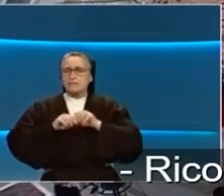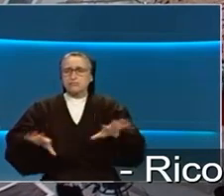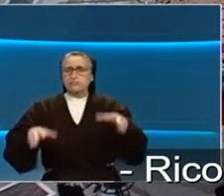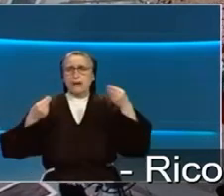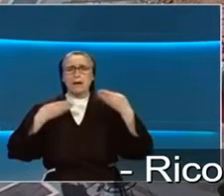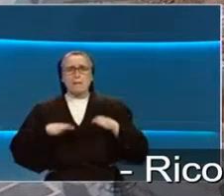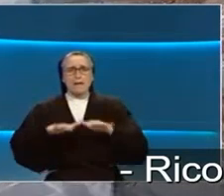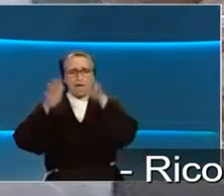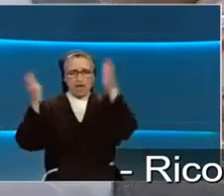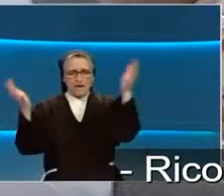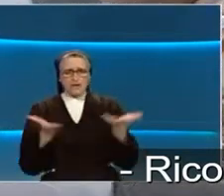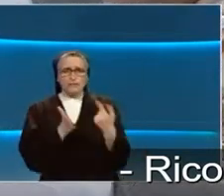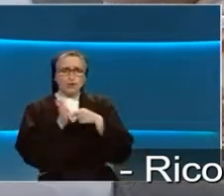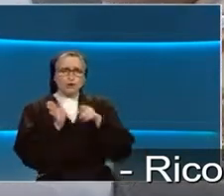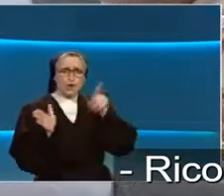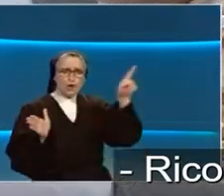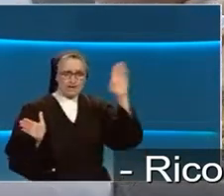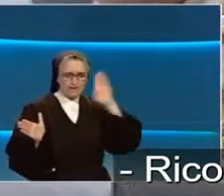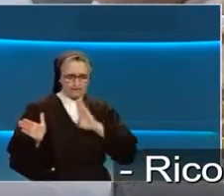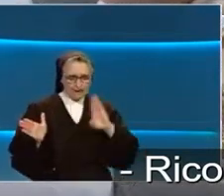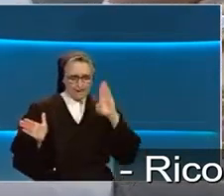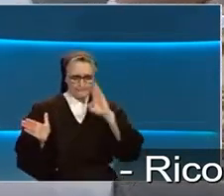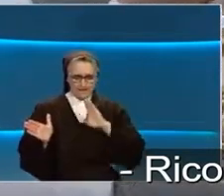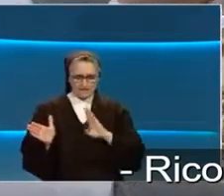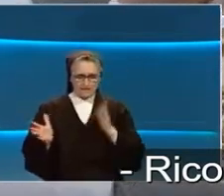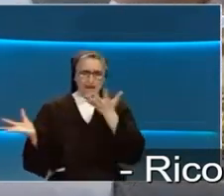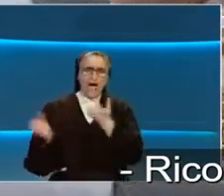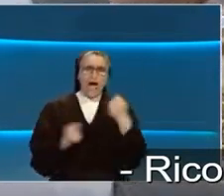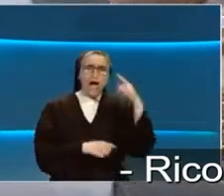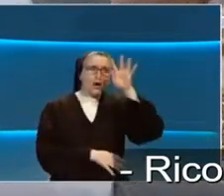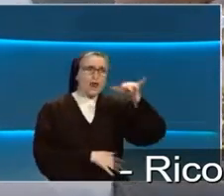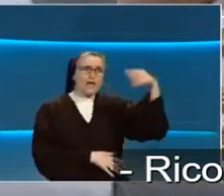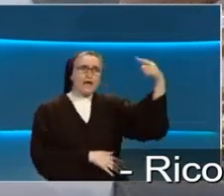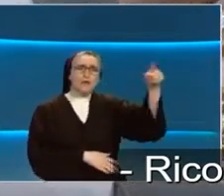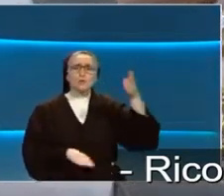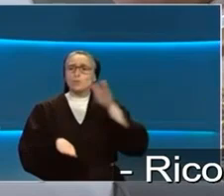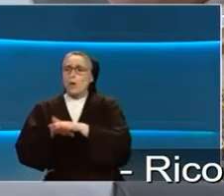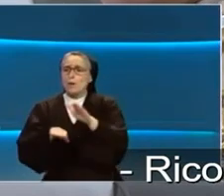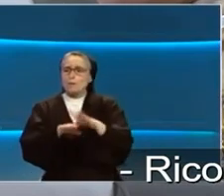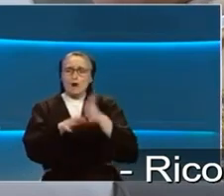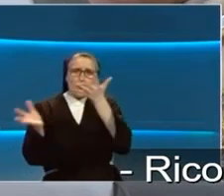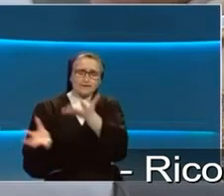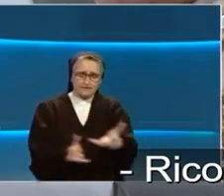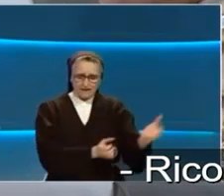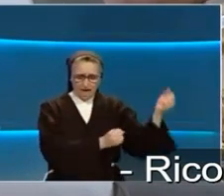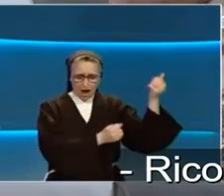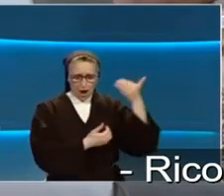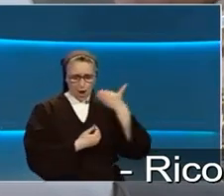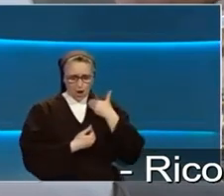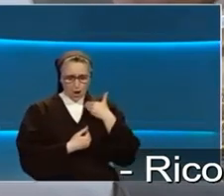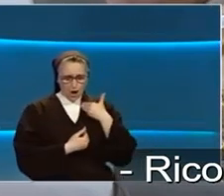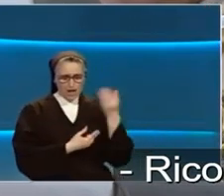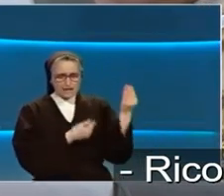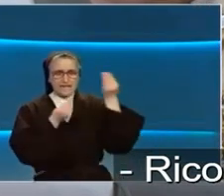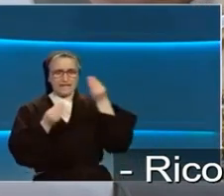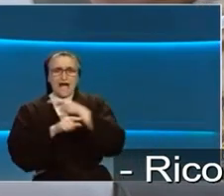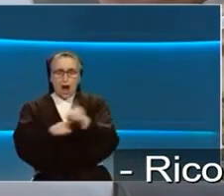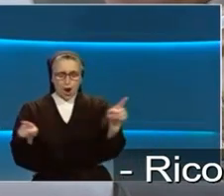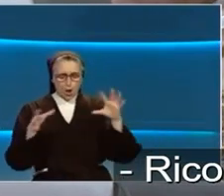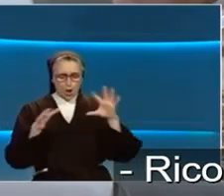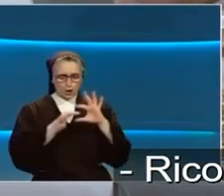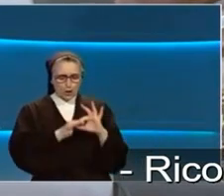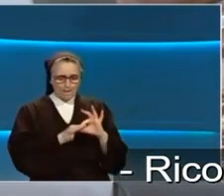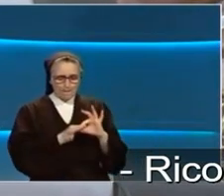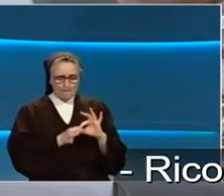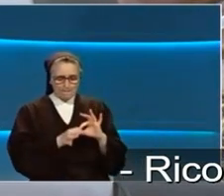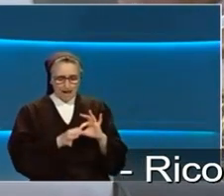miseratus coniunge. Fratres nostros defunctus, et omnes qui tibi placentes ex